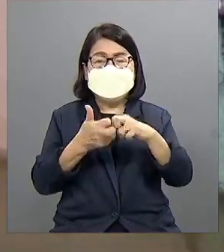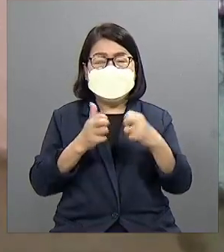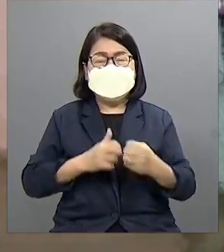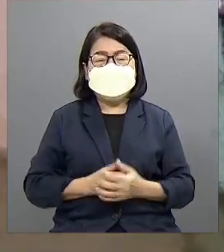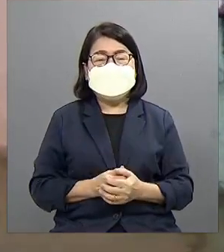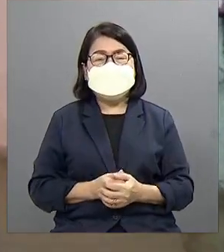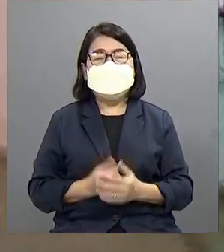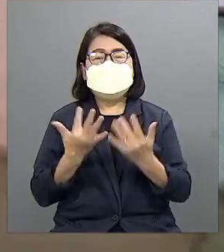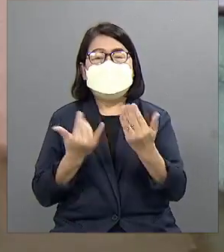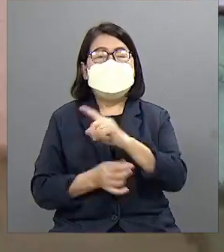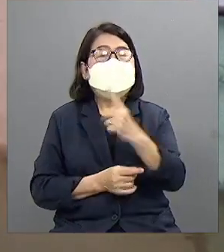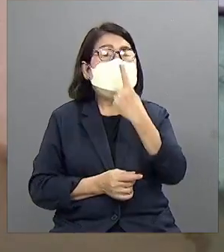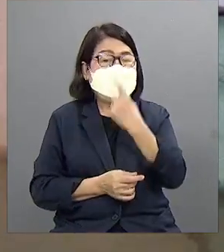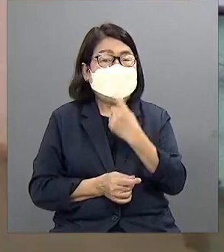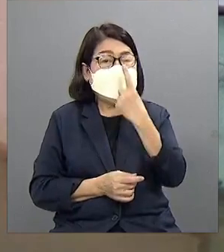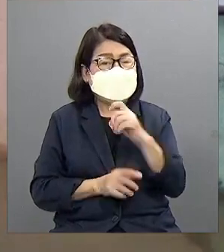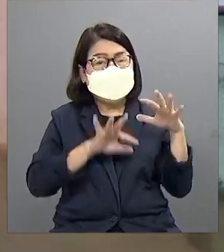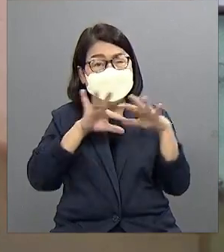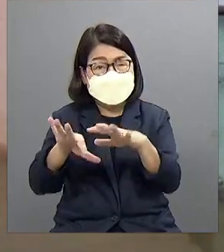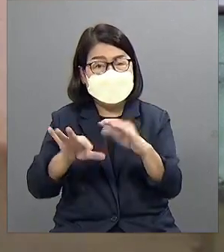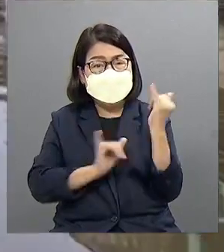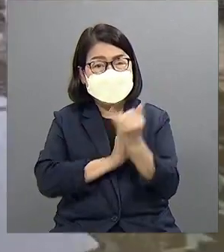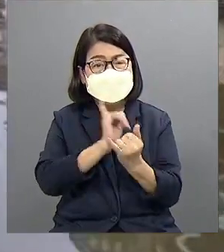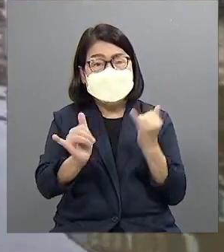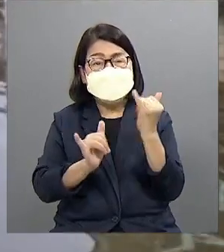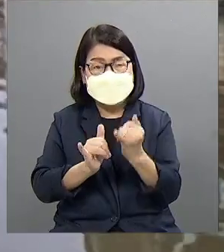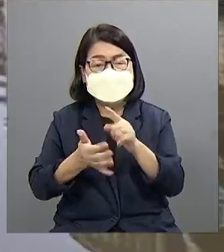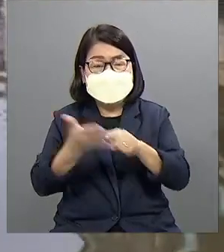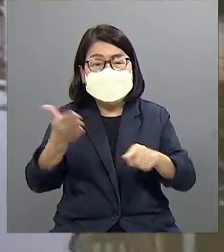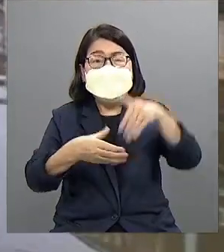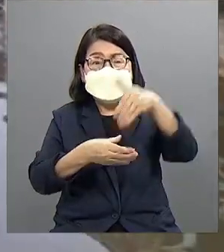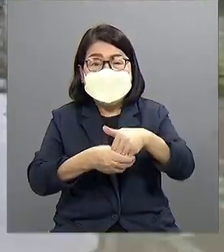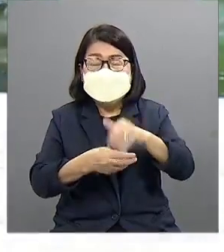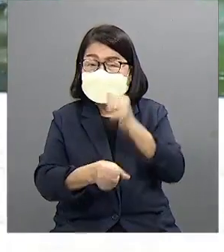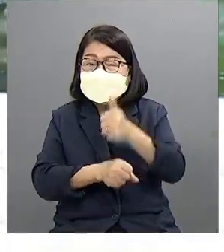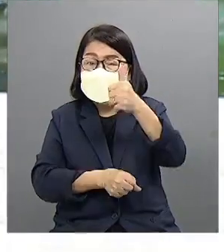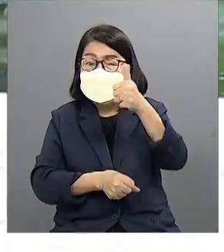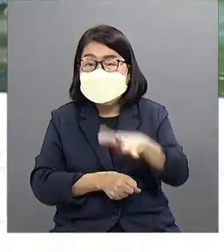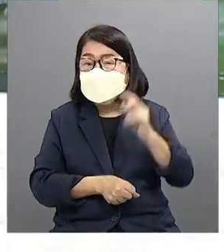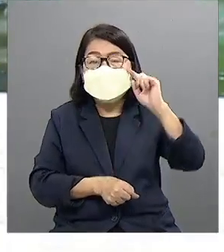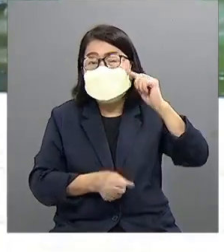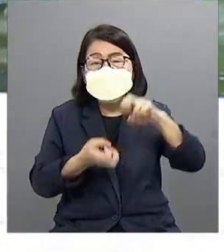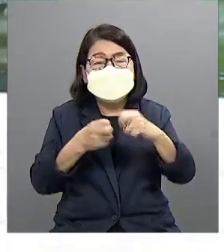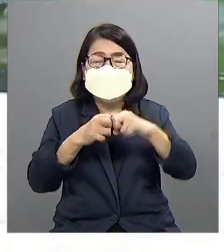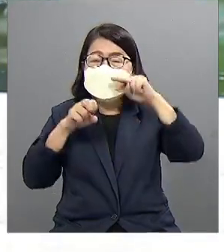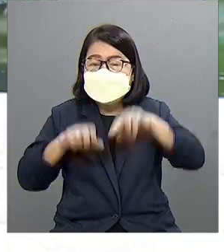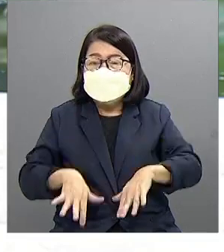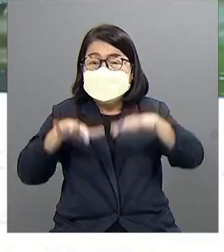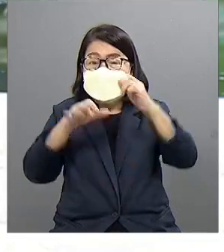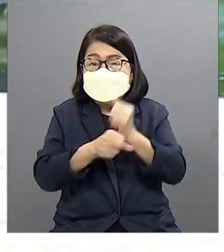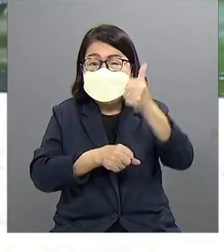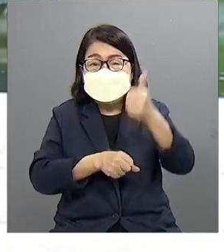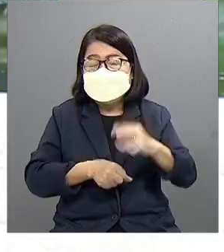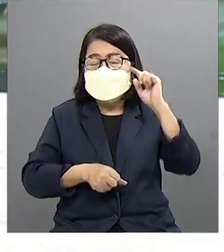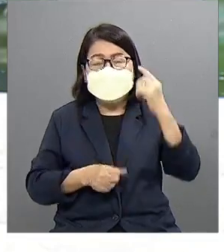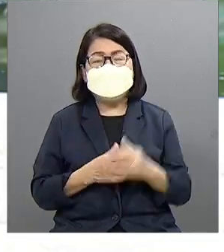ปเลือกกันแล้วนะคะผู้ว่ากรุงเทพอาจจะแก้ปัญหาน้ำท่วมกันได้หรือไม่อย่างไรนะคะวันนี้ก็น่าจะเป็นการดูง